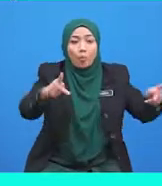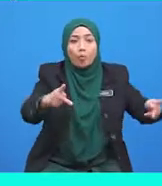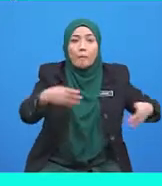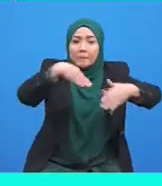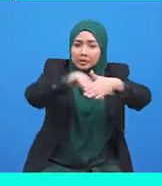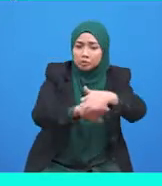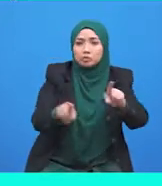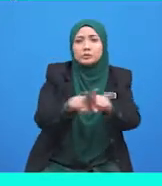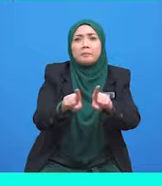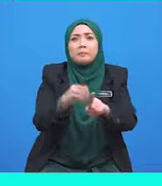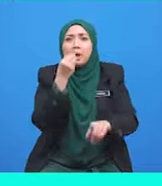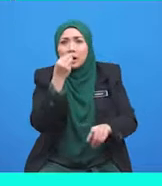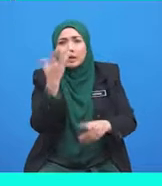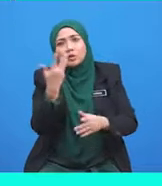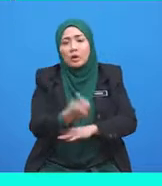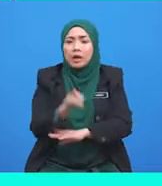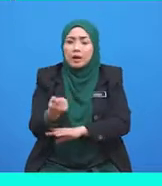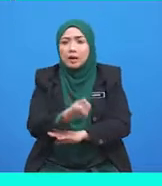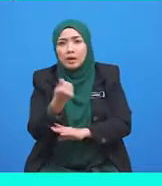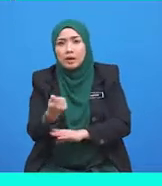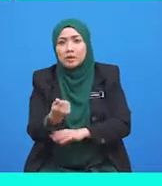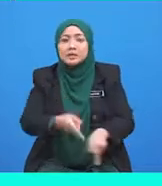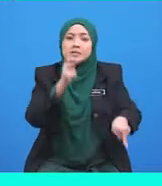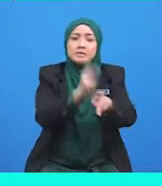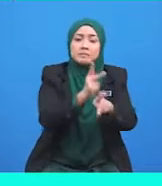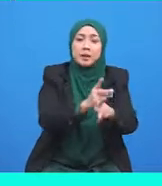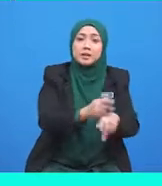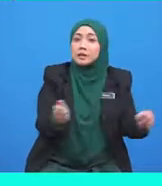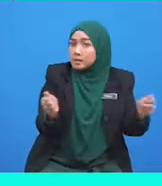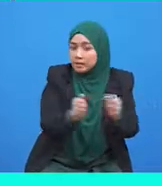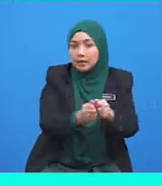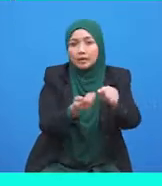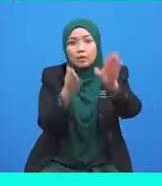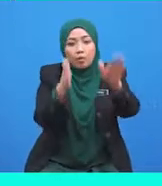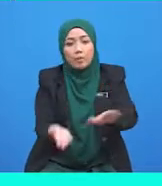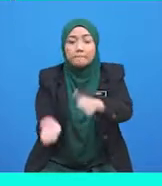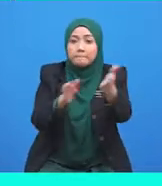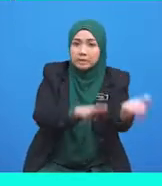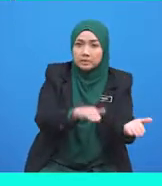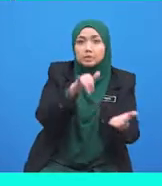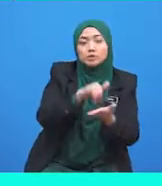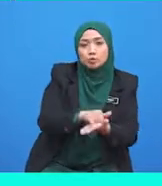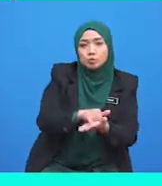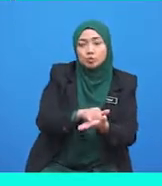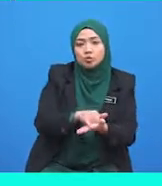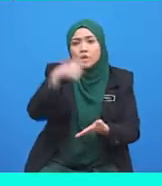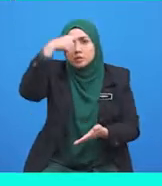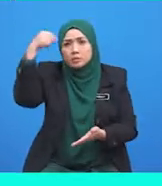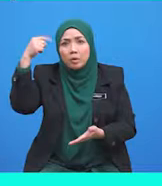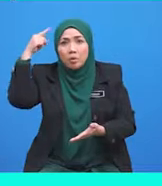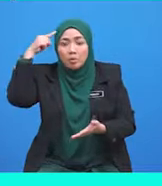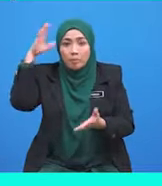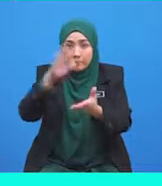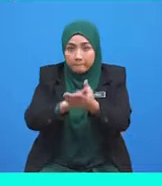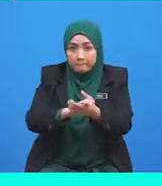peralatan. Mesti murid-murid berasa hairan, bukan? Hal ini kerana ia berdasarkan kepercayaan